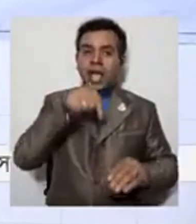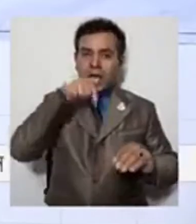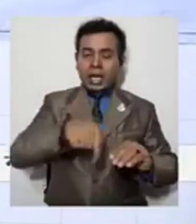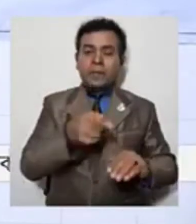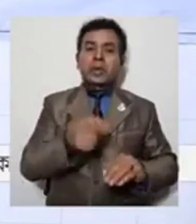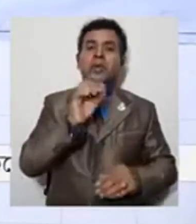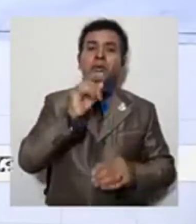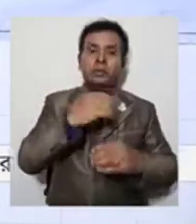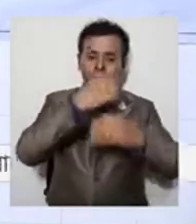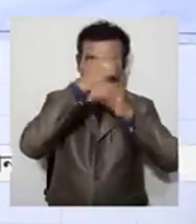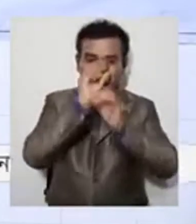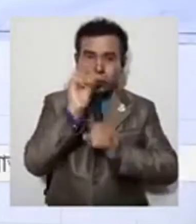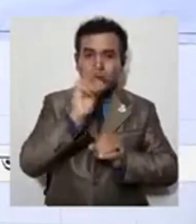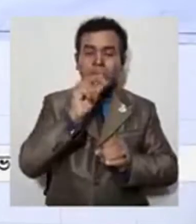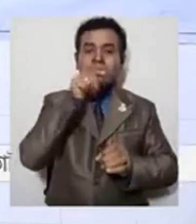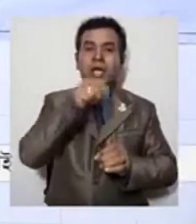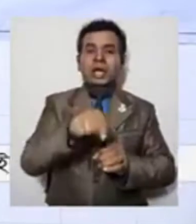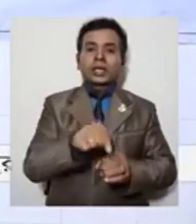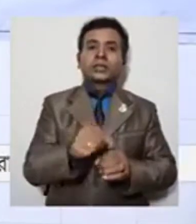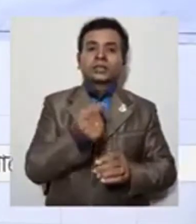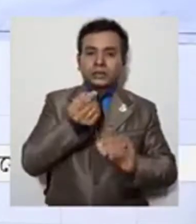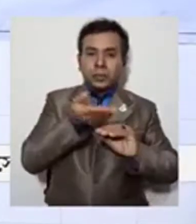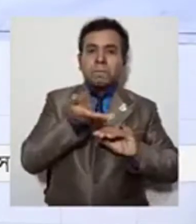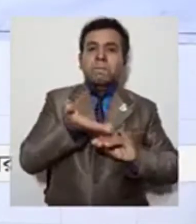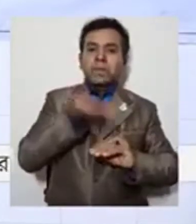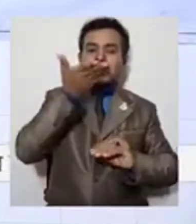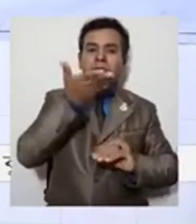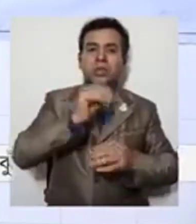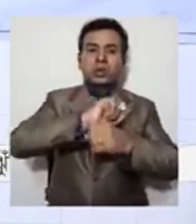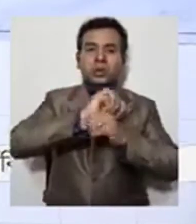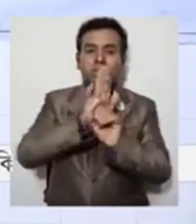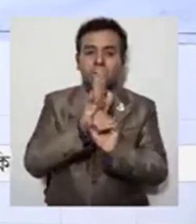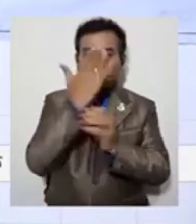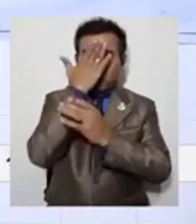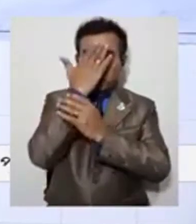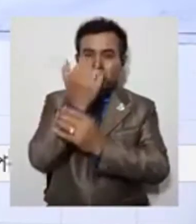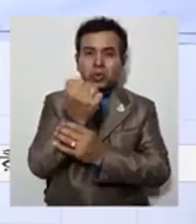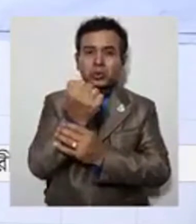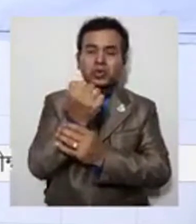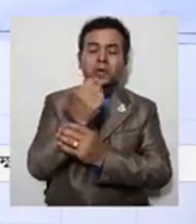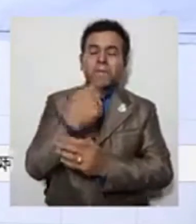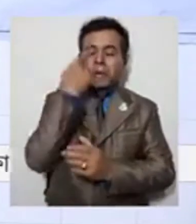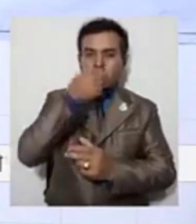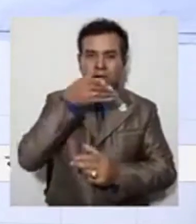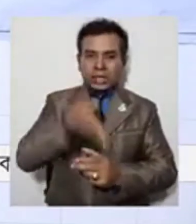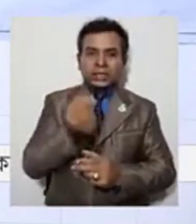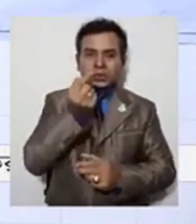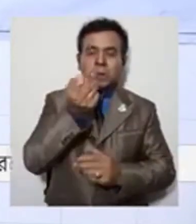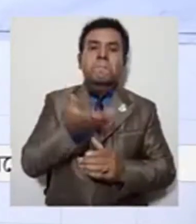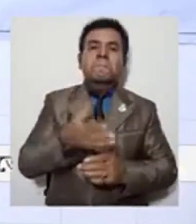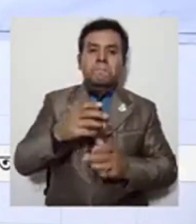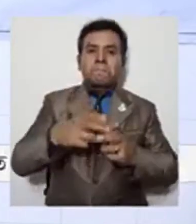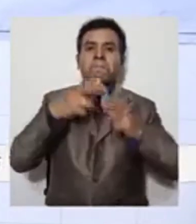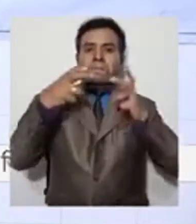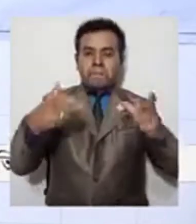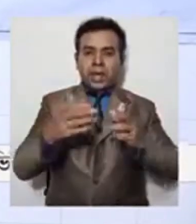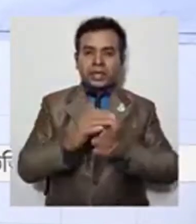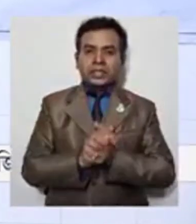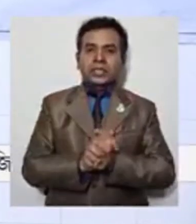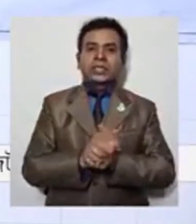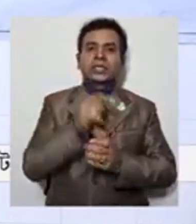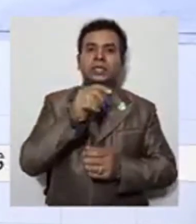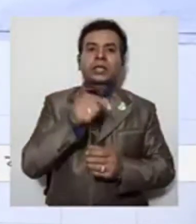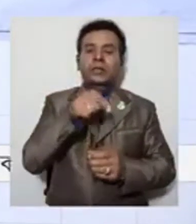পরীক্ষায় শনাক্ত রোগীর শতাংশ ছিল 10.24 শতাংশ গত দিনের তুলনায় আমাদের সামান্য হলেও আমাদের